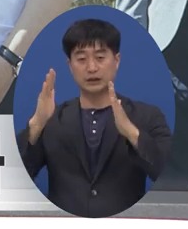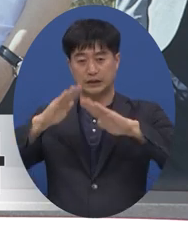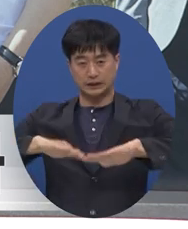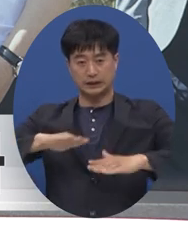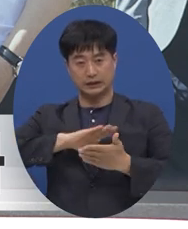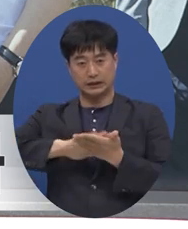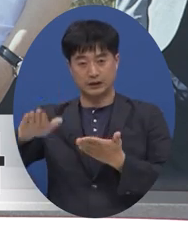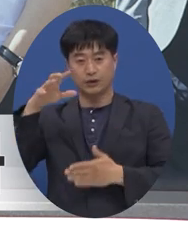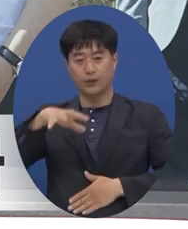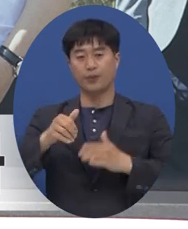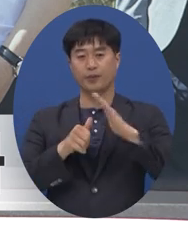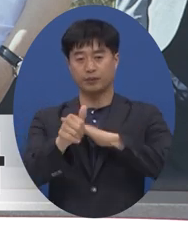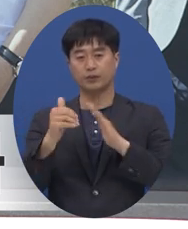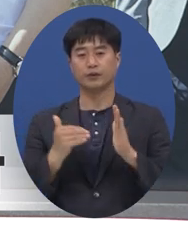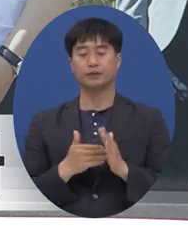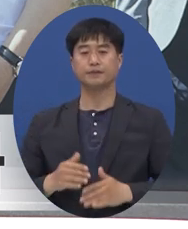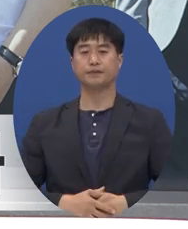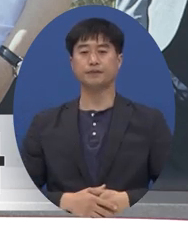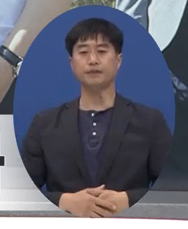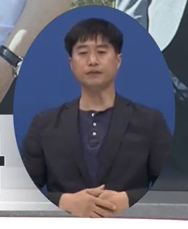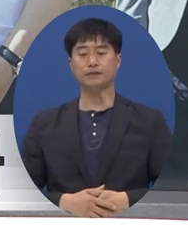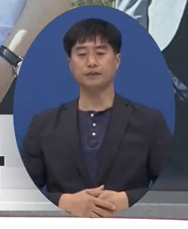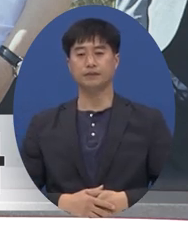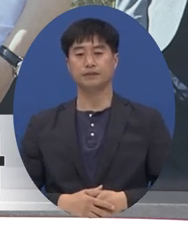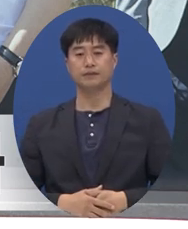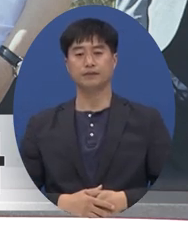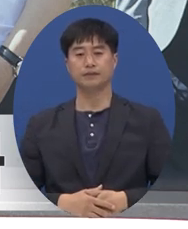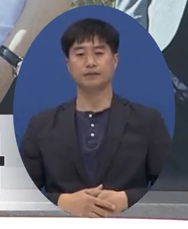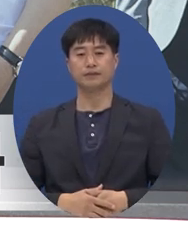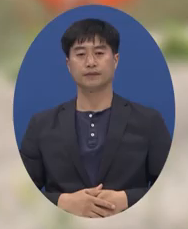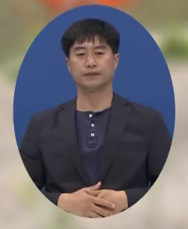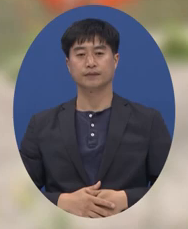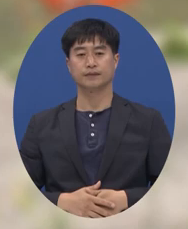직접 방문했습니다. 경기북부 김태희 기자의 보도입니다.